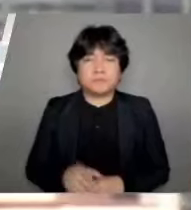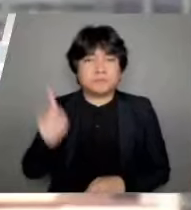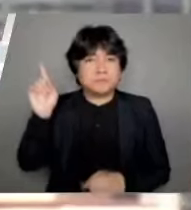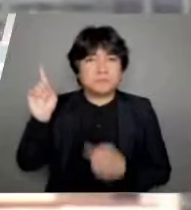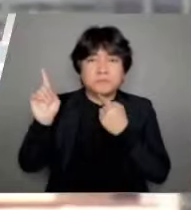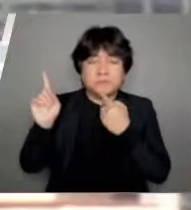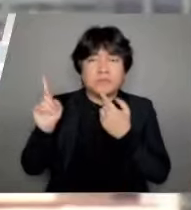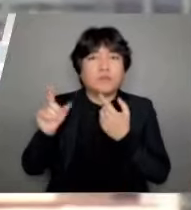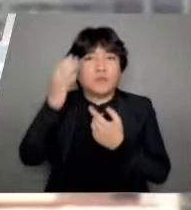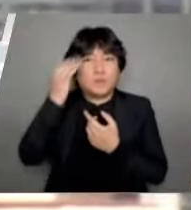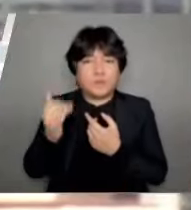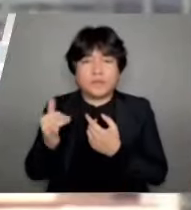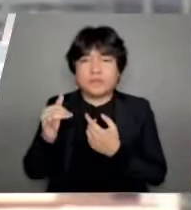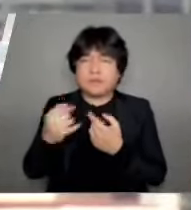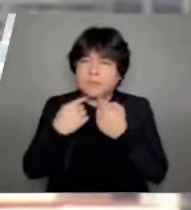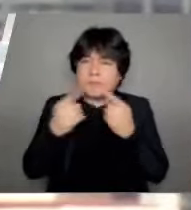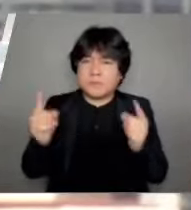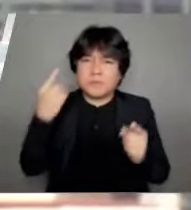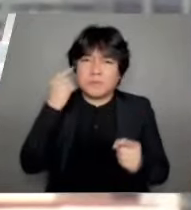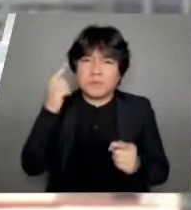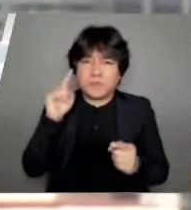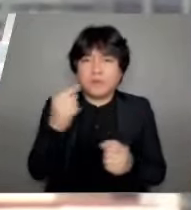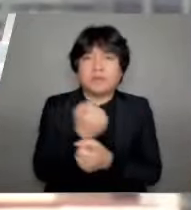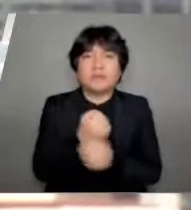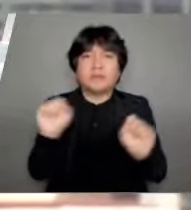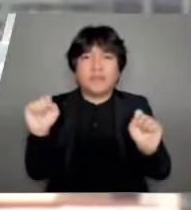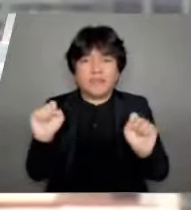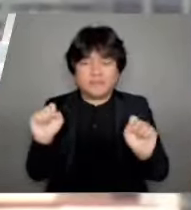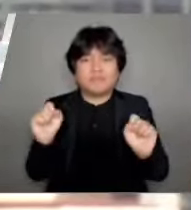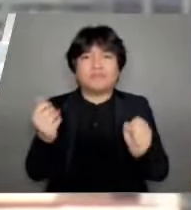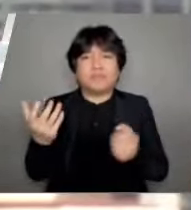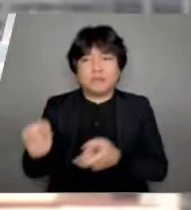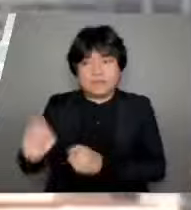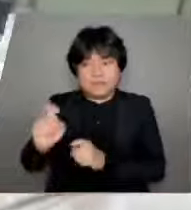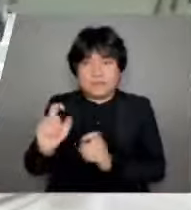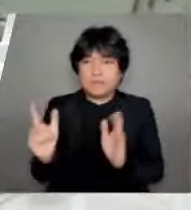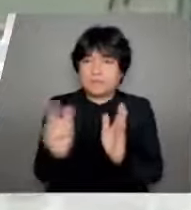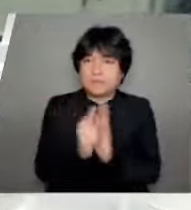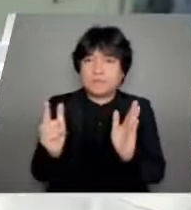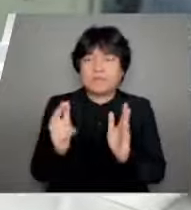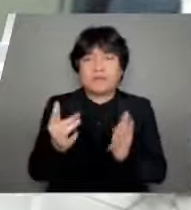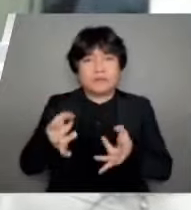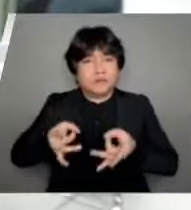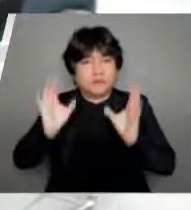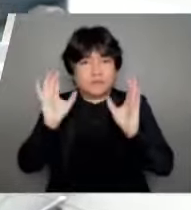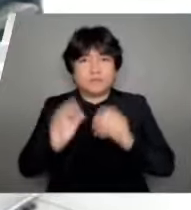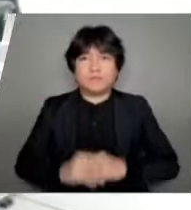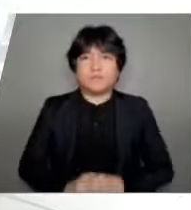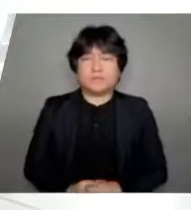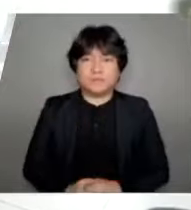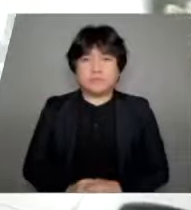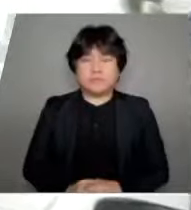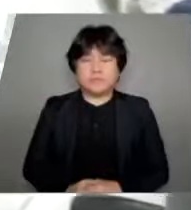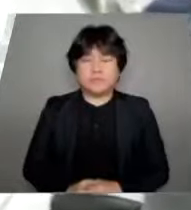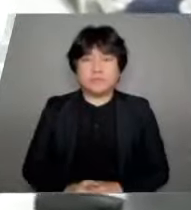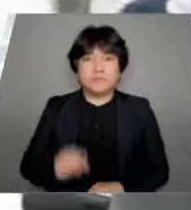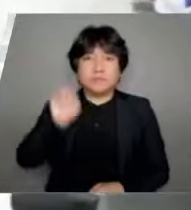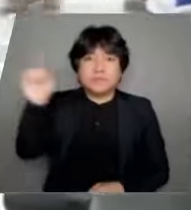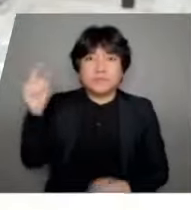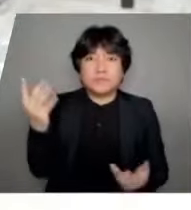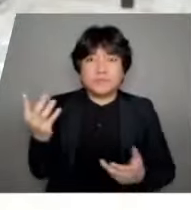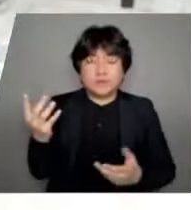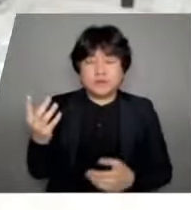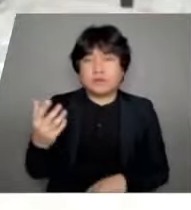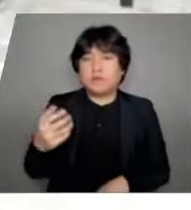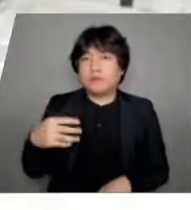kaligtasan sa pagkonsumo ng isda doon sa mga apektadong lugar. Sa Batangas, bumuo na ng Incident Management